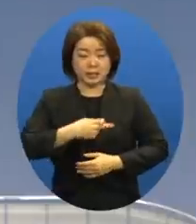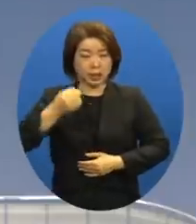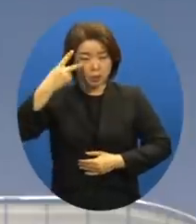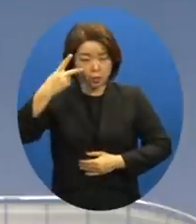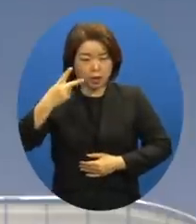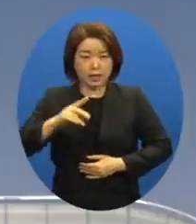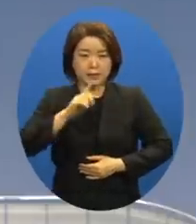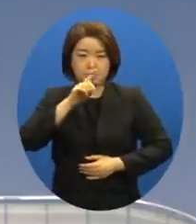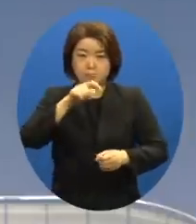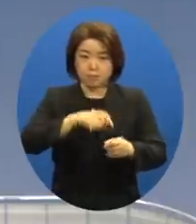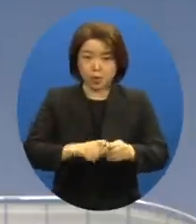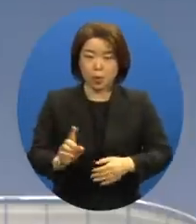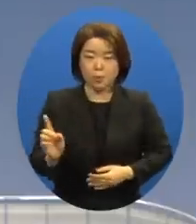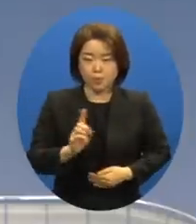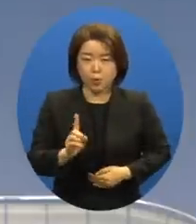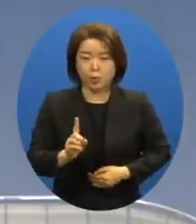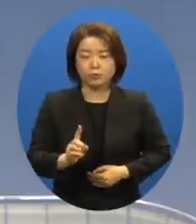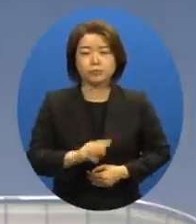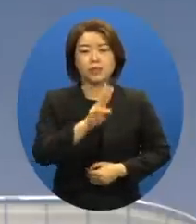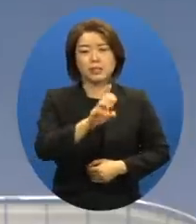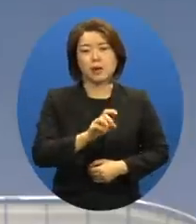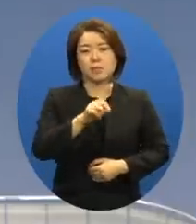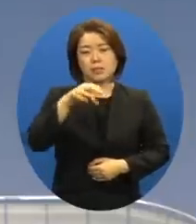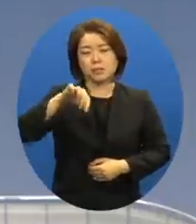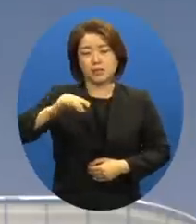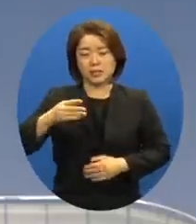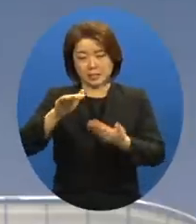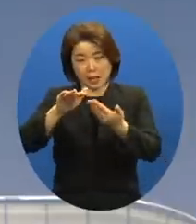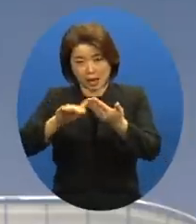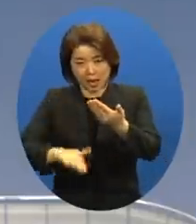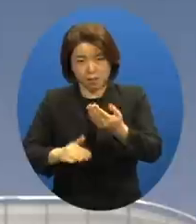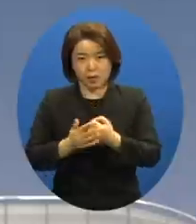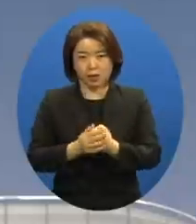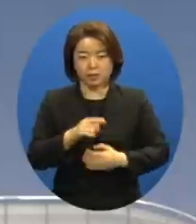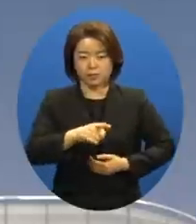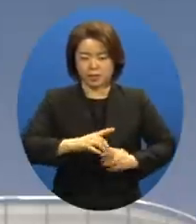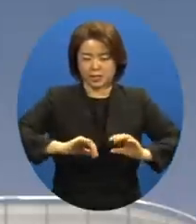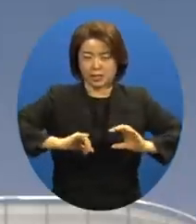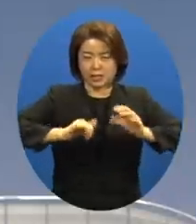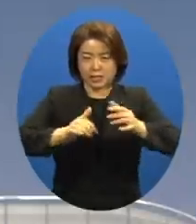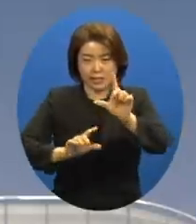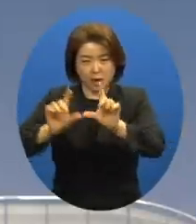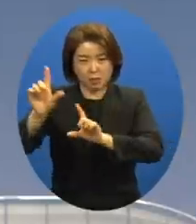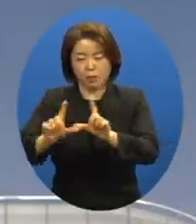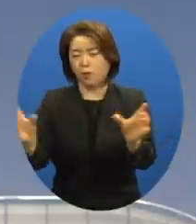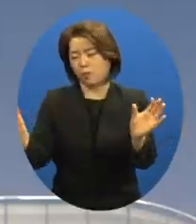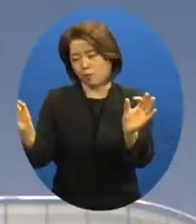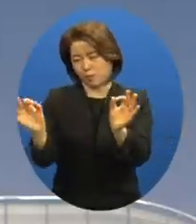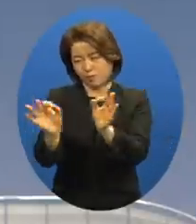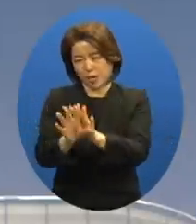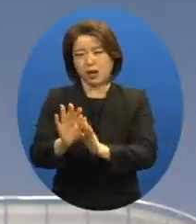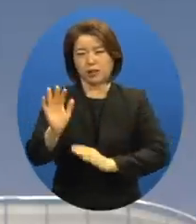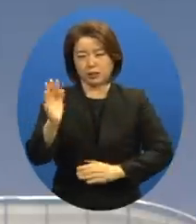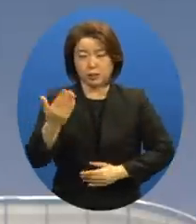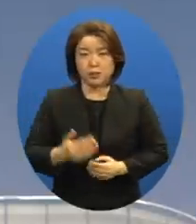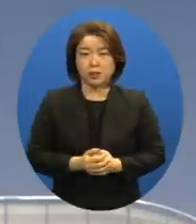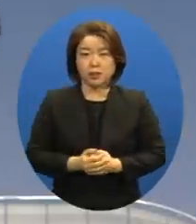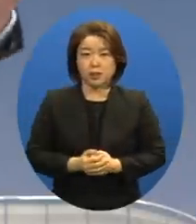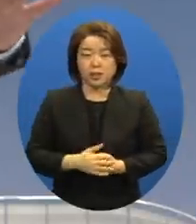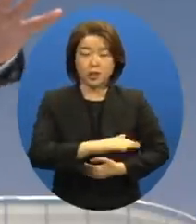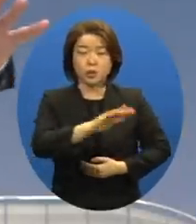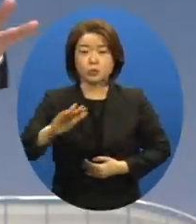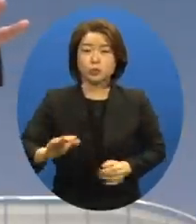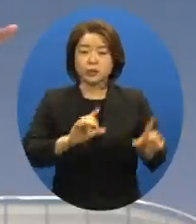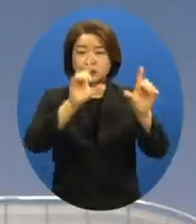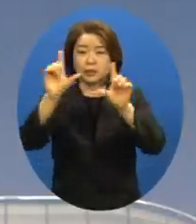하는 핵심은 31절 아반 절에 이 세상에 형체는 사라진다는 것 우리가 지금 살고 있는 이